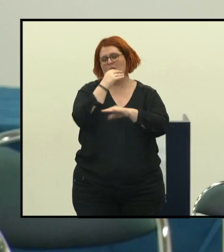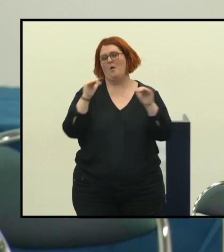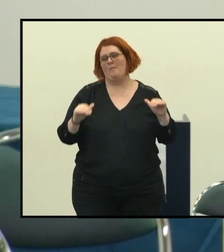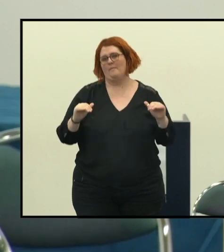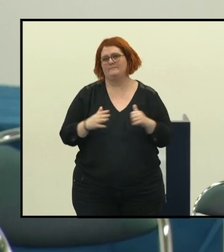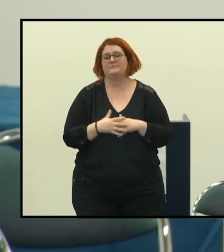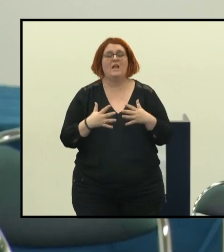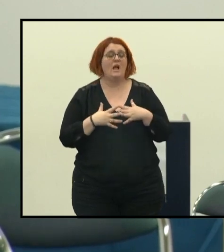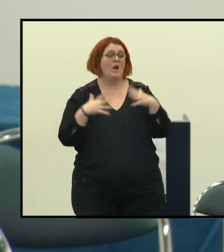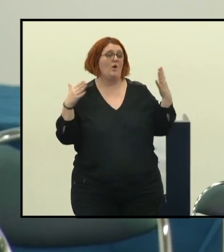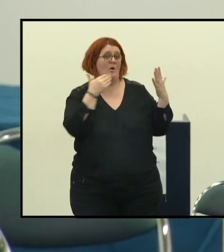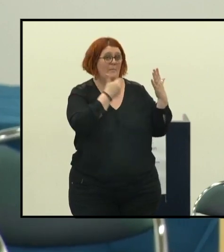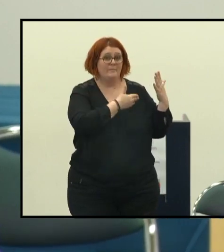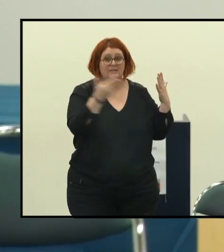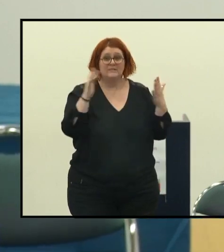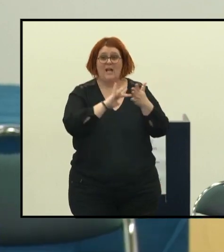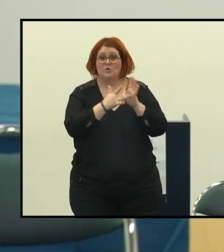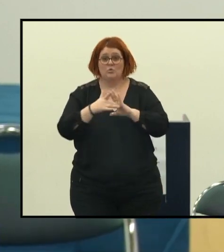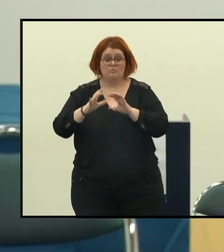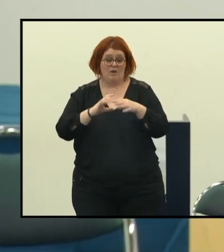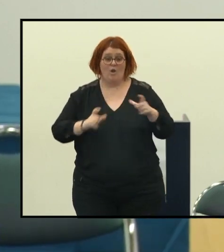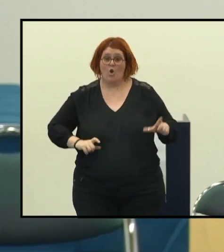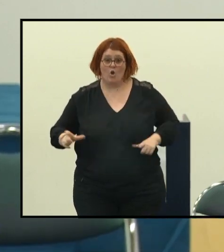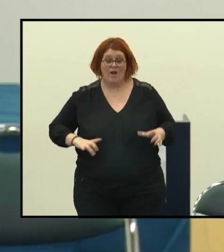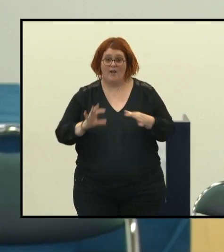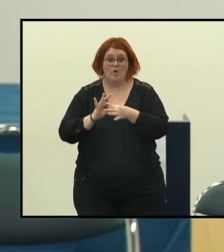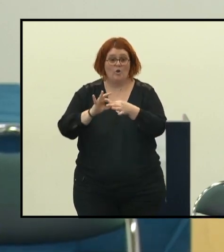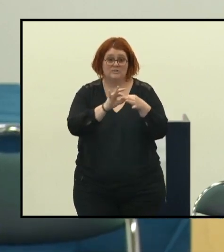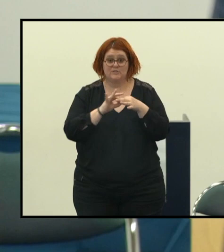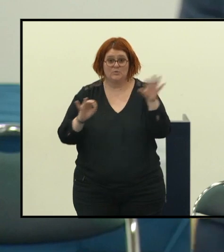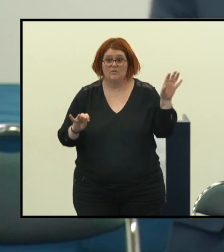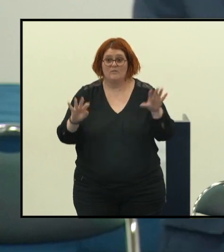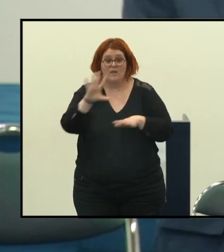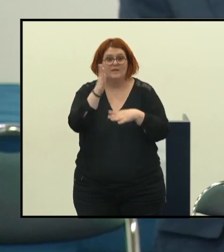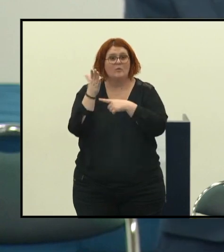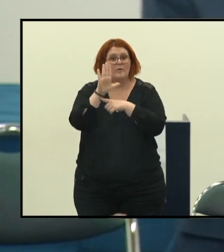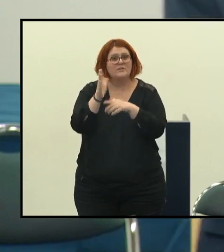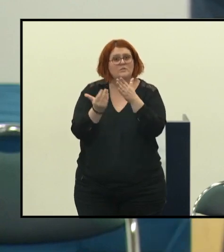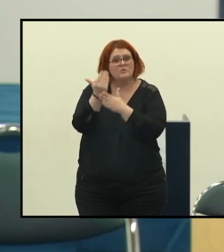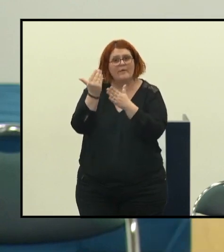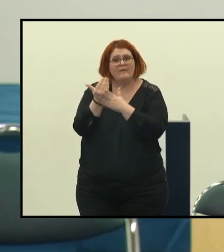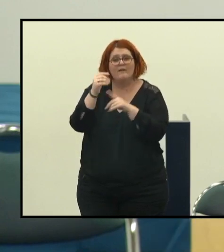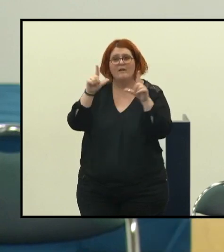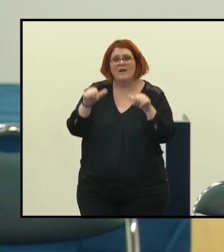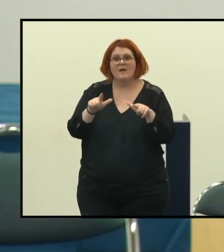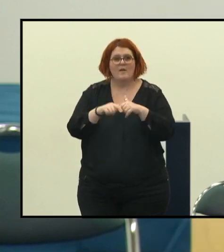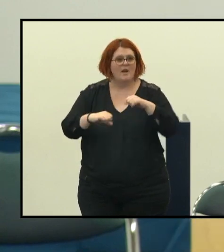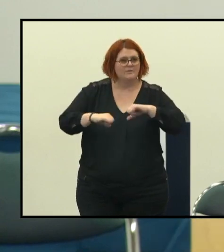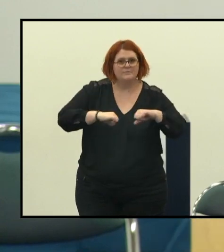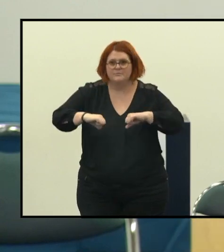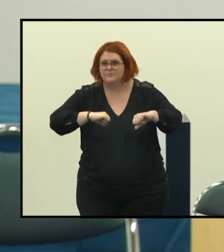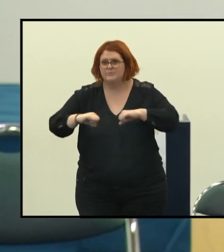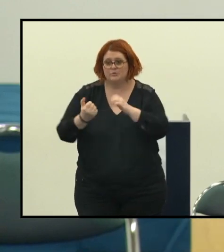merci à tous les collègues de la coordination 95 que vous avez vu ce matin, qui ont été présentés ce matin, qui ont été cheville ouvrière de